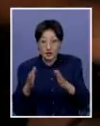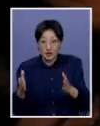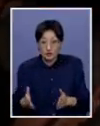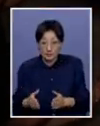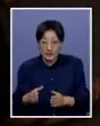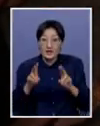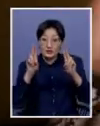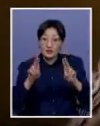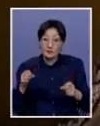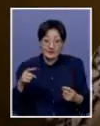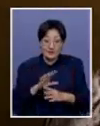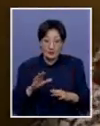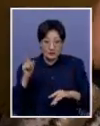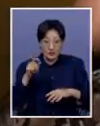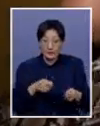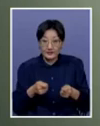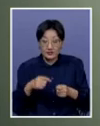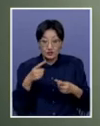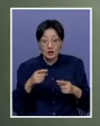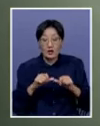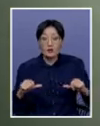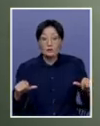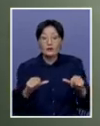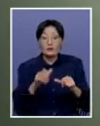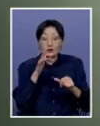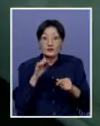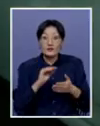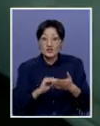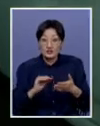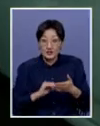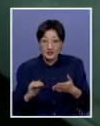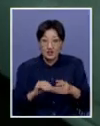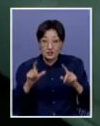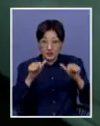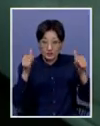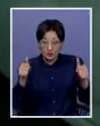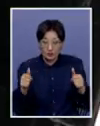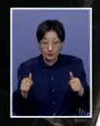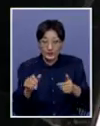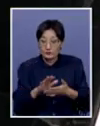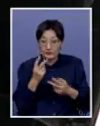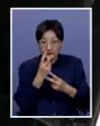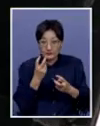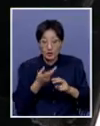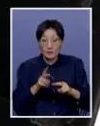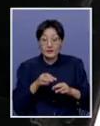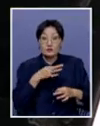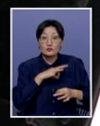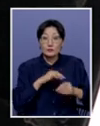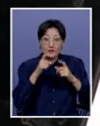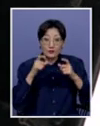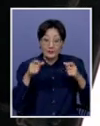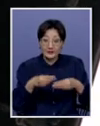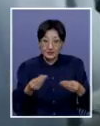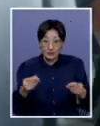талапқа сәйкес келмейді. Әкімшінің сөзінше карантин кезінде жазылған жазу өшіп кетіпті. Жұмысшыларға көп рет қолдануға болатын бетперде